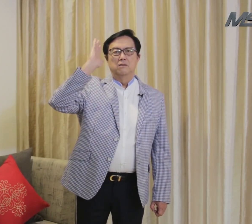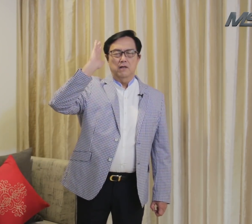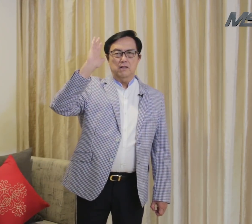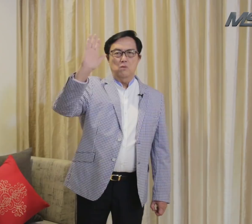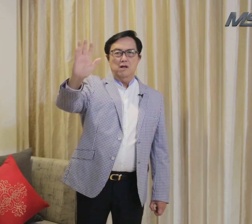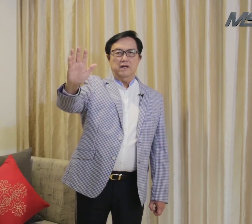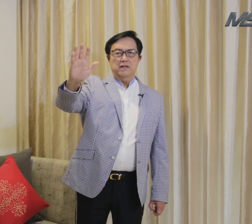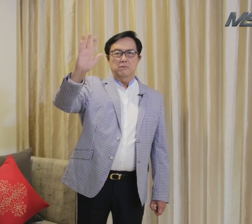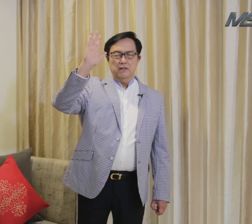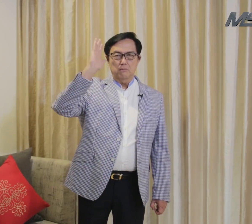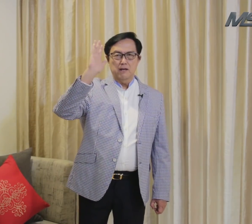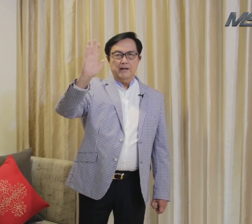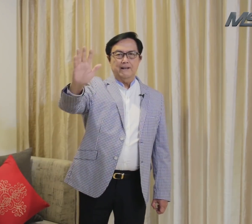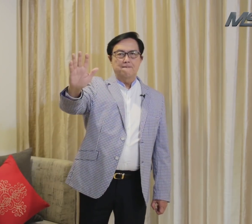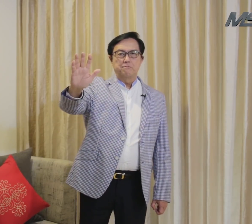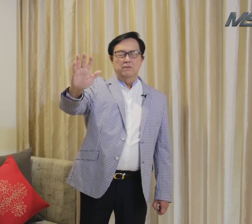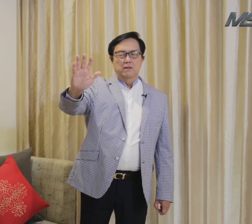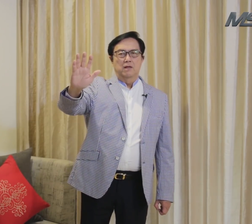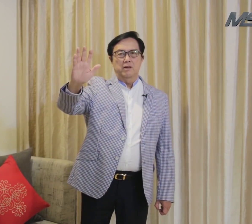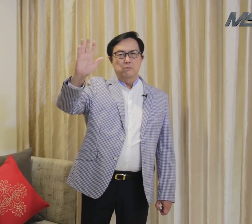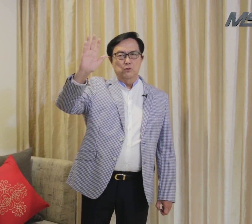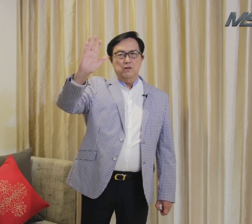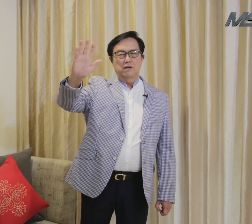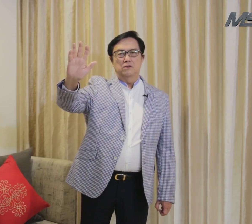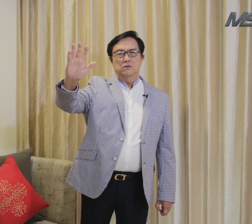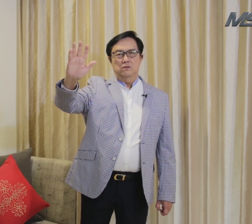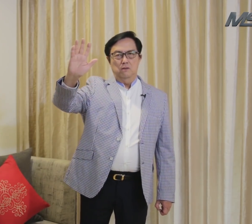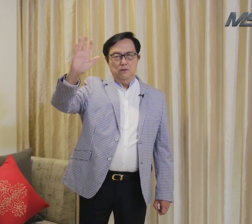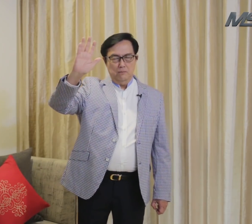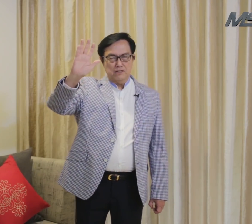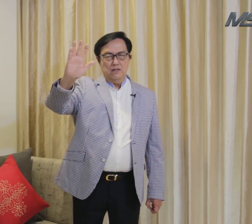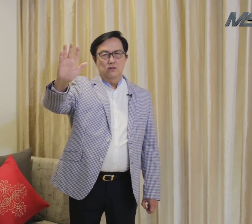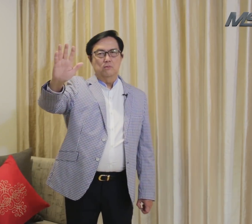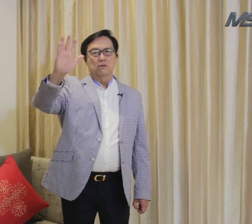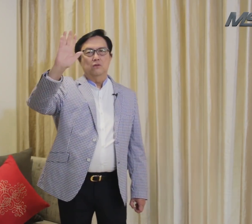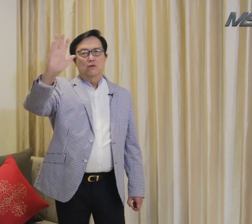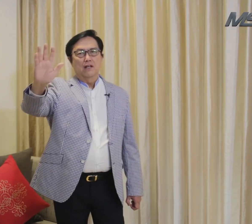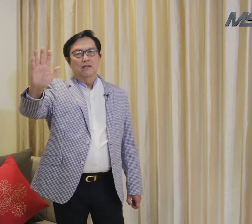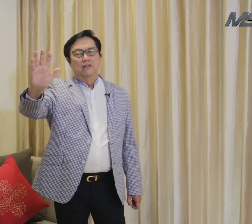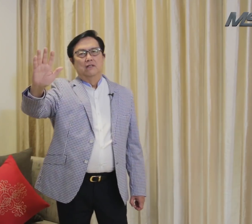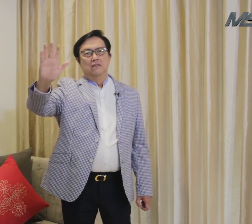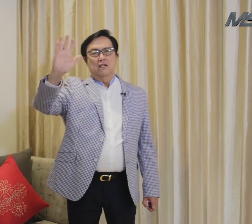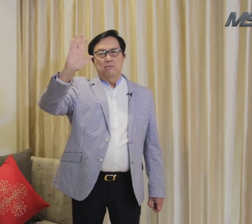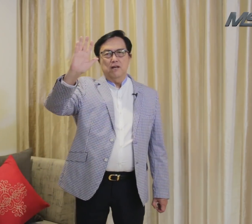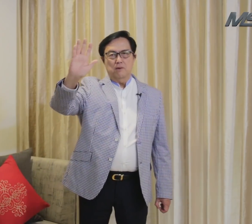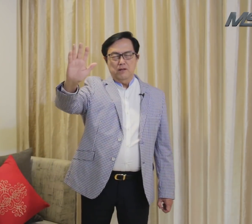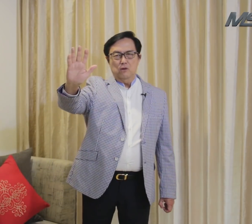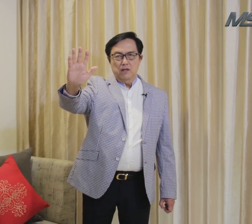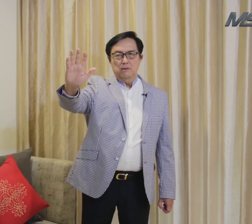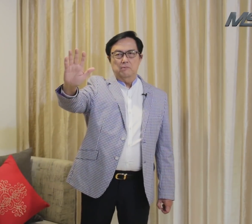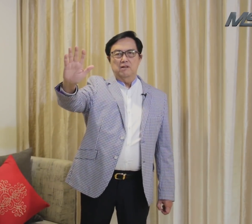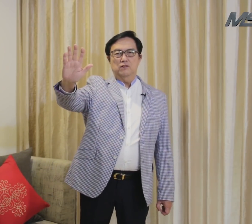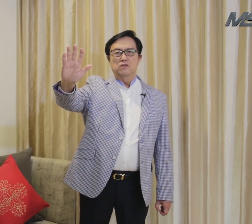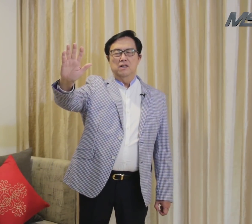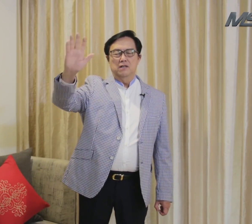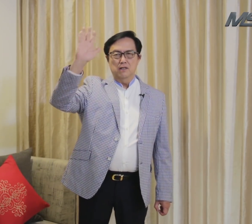berkati keuangan mereka, berkati pelayan mereka, apa yang dibutuhkan, juga mungkin pasangan hidup, keturunan, sadang pangan papan Engkau